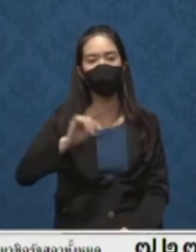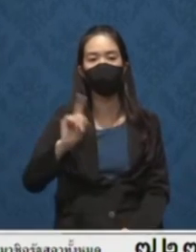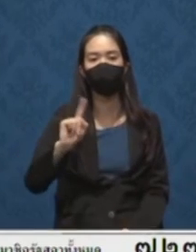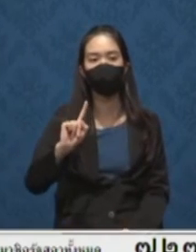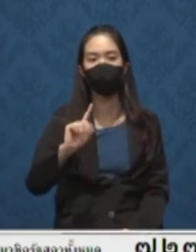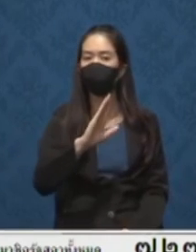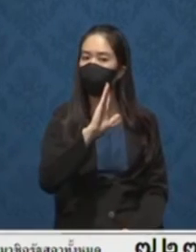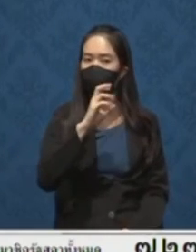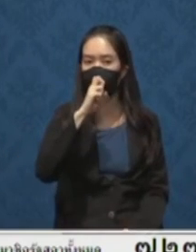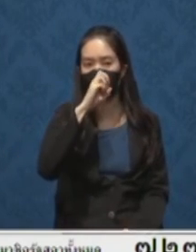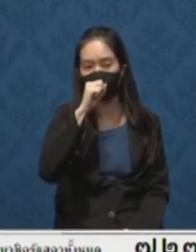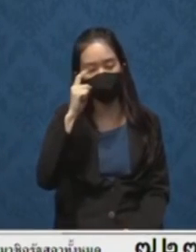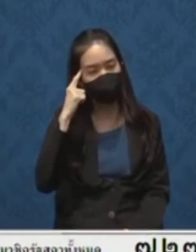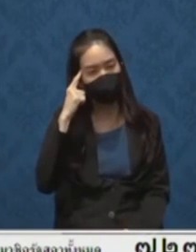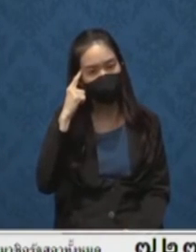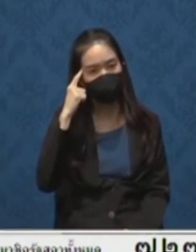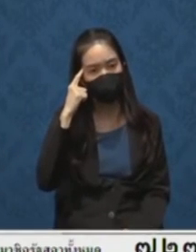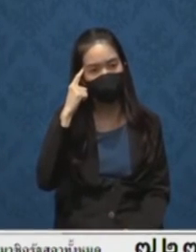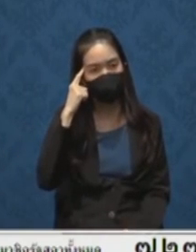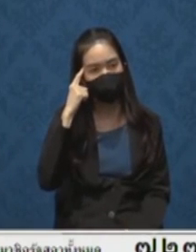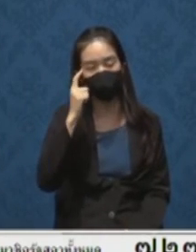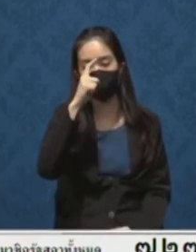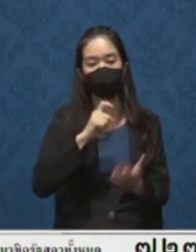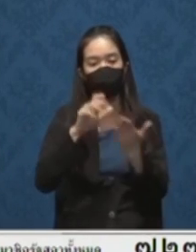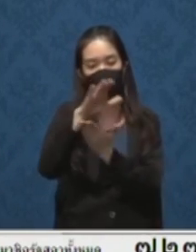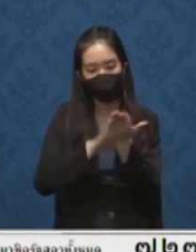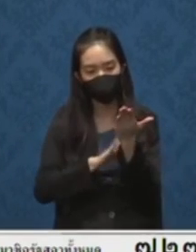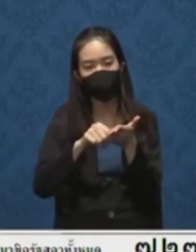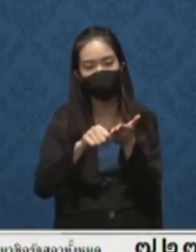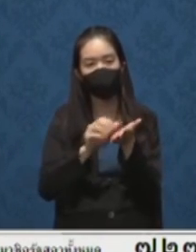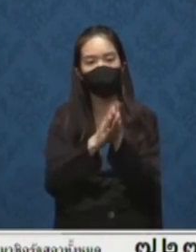เมอยชางนำหนักดูแล้วการปฏิรูปประเทศนั้น